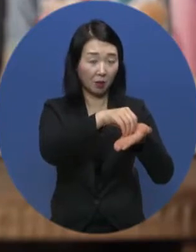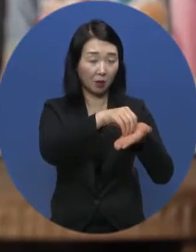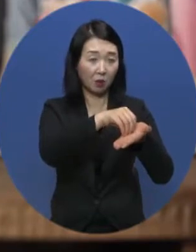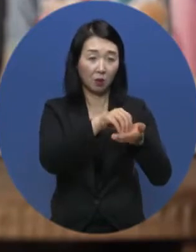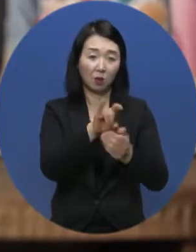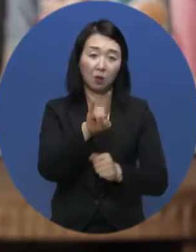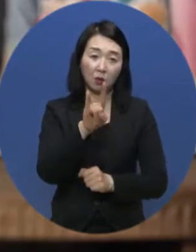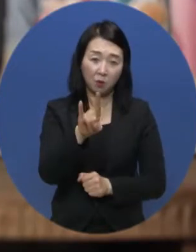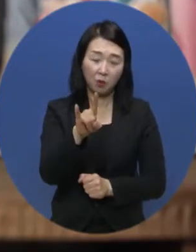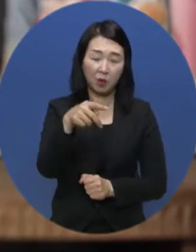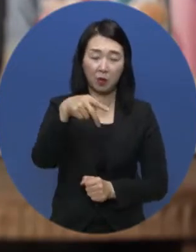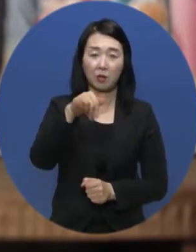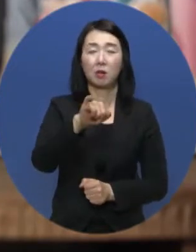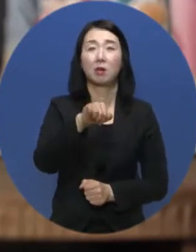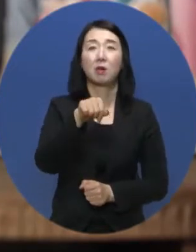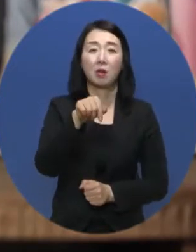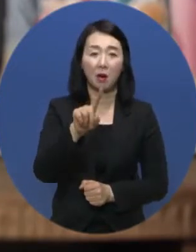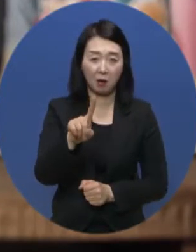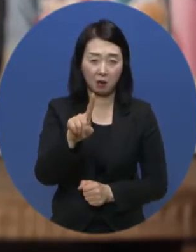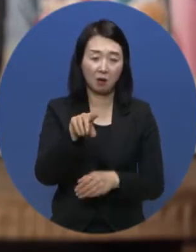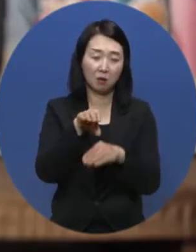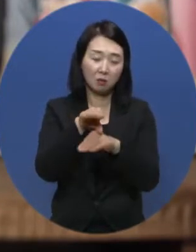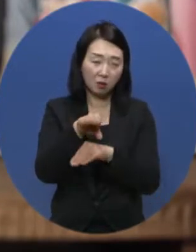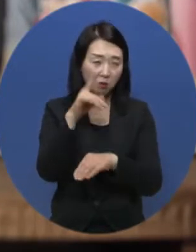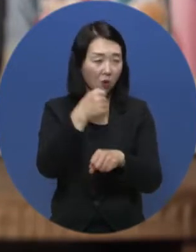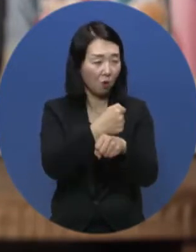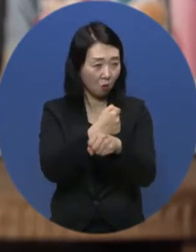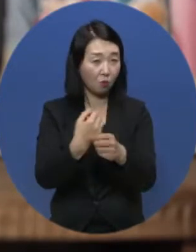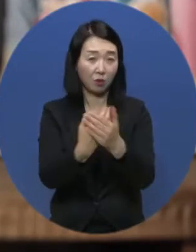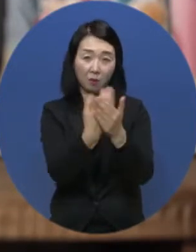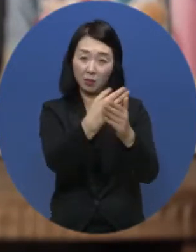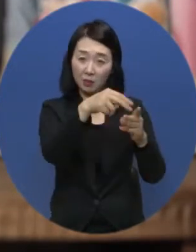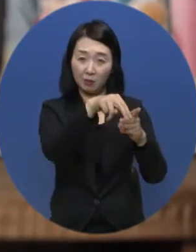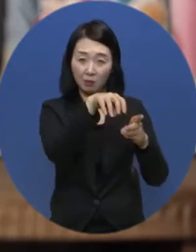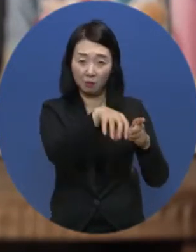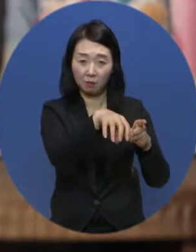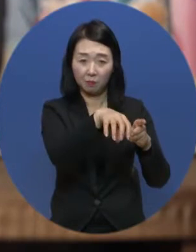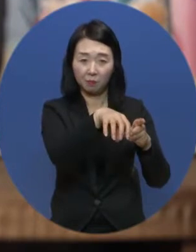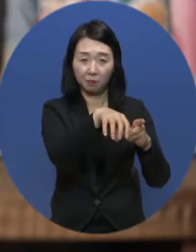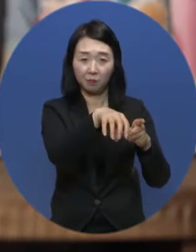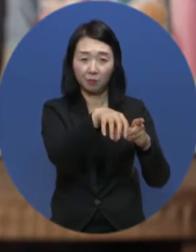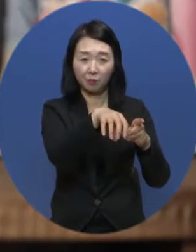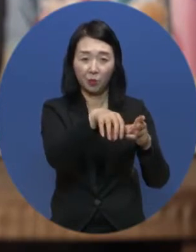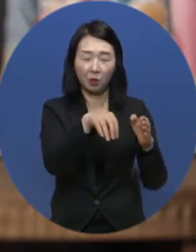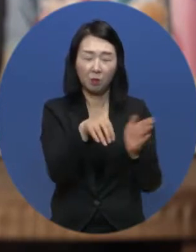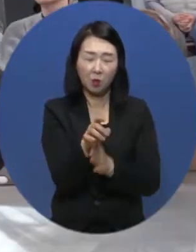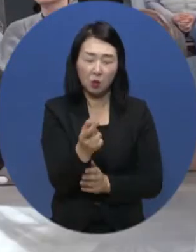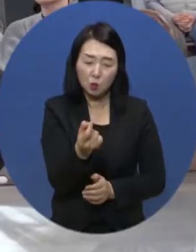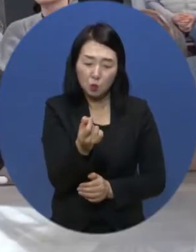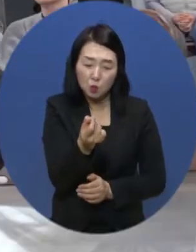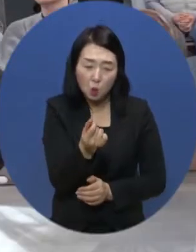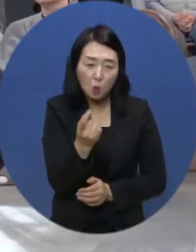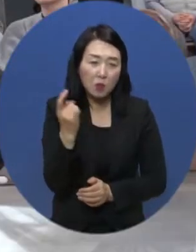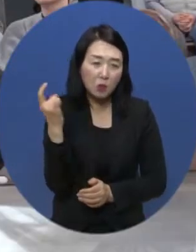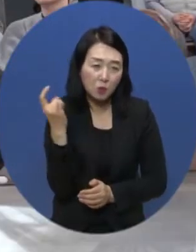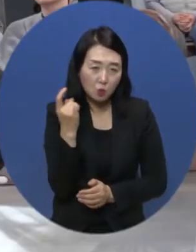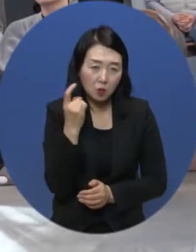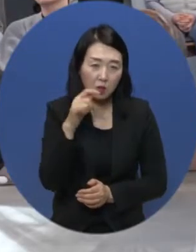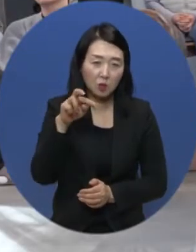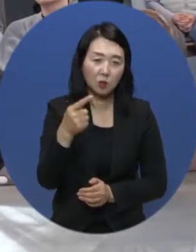현대기아 연구개발본부 그 연구개발센터에 소음 진동 파트를 연구하는 그